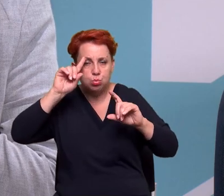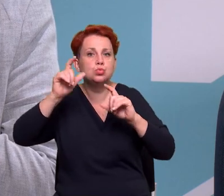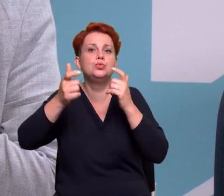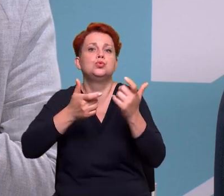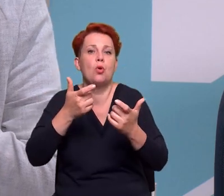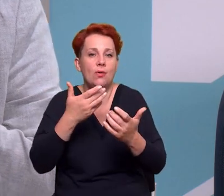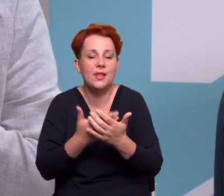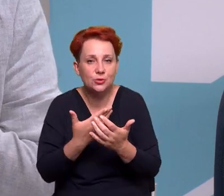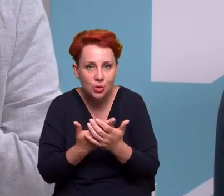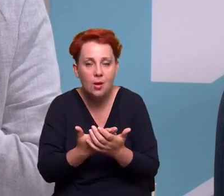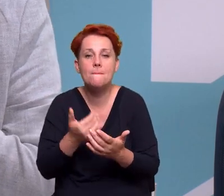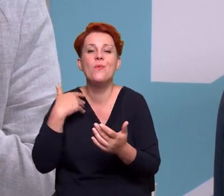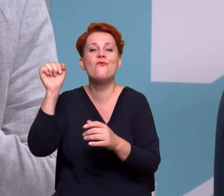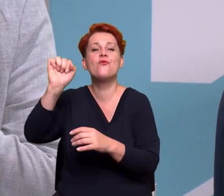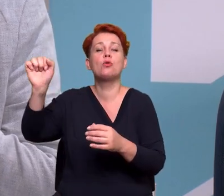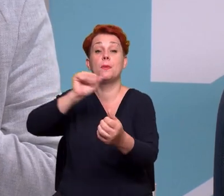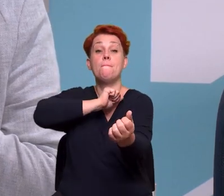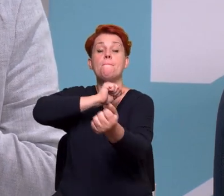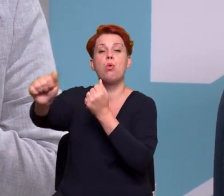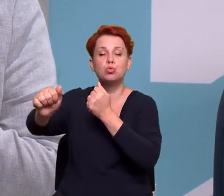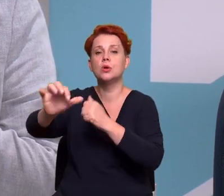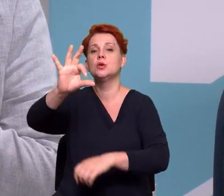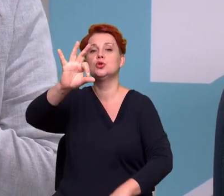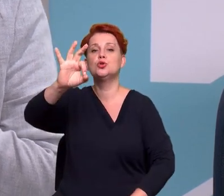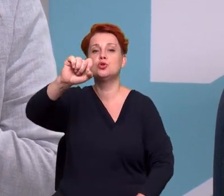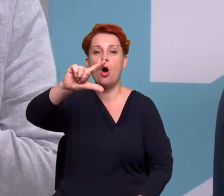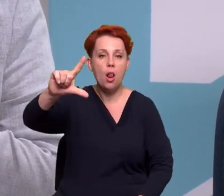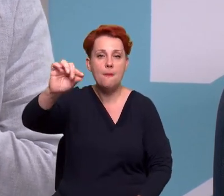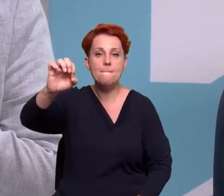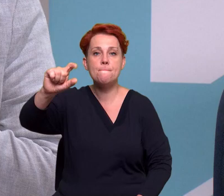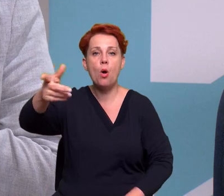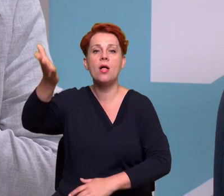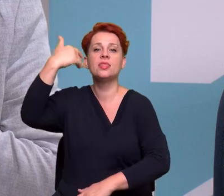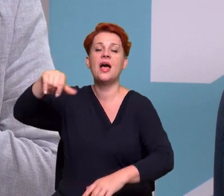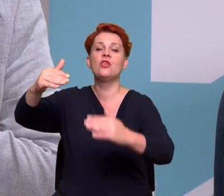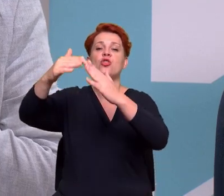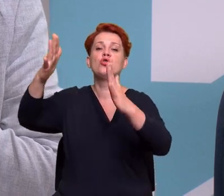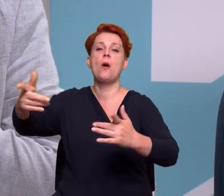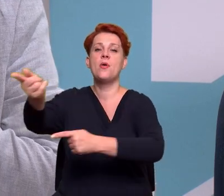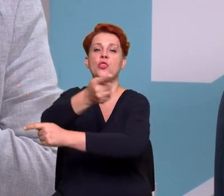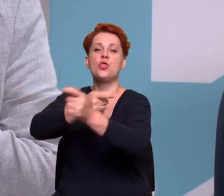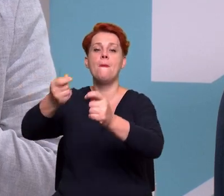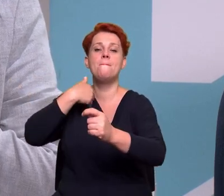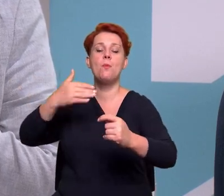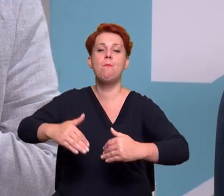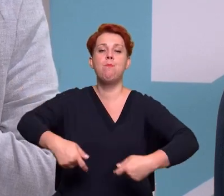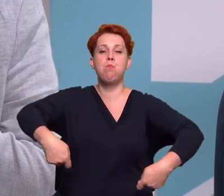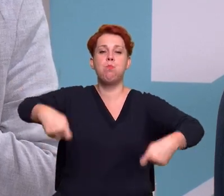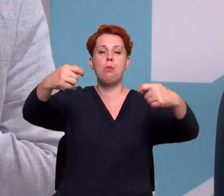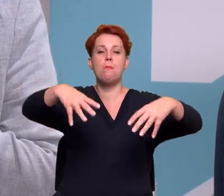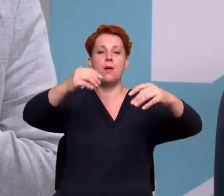wywołało wyburzenie we Wrocławiu Solpolu, czyli domu towarowego, który został wybudowany na początku